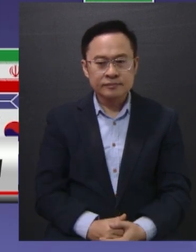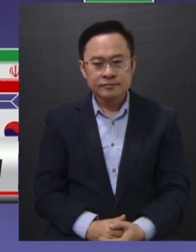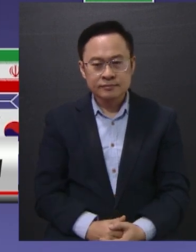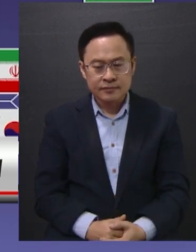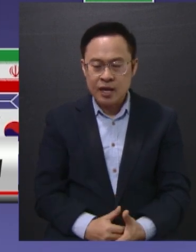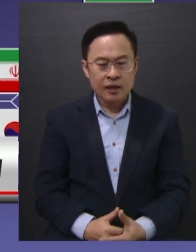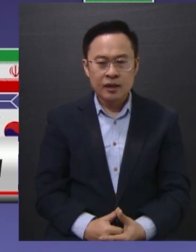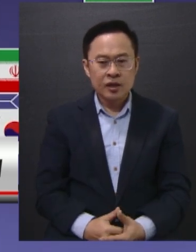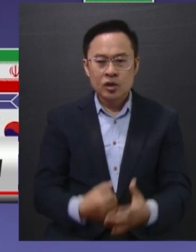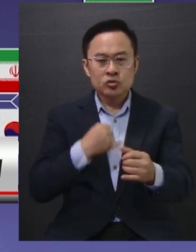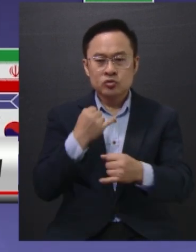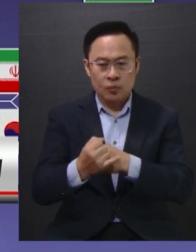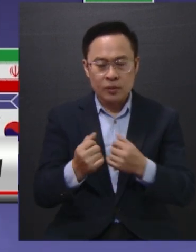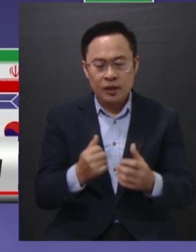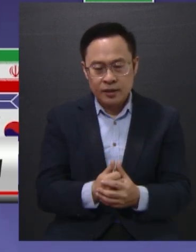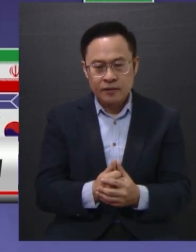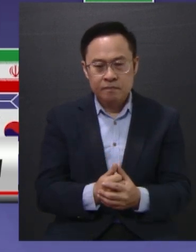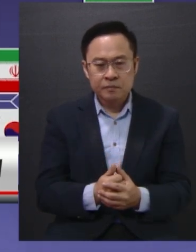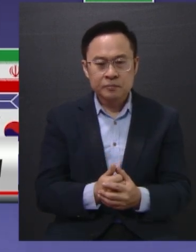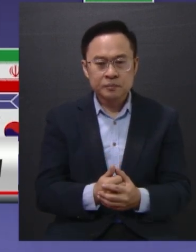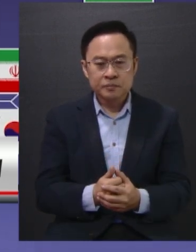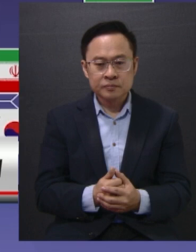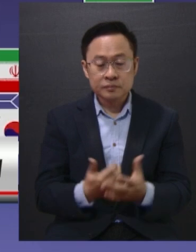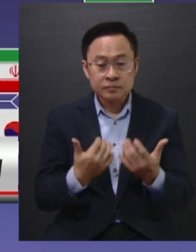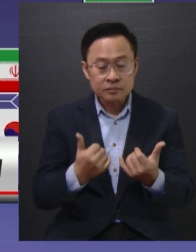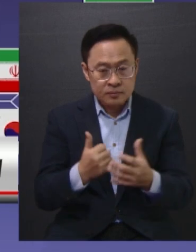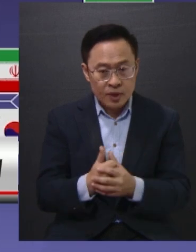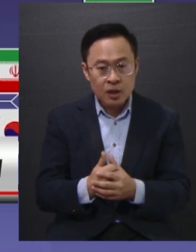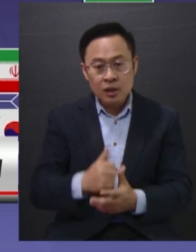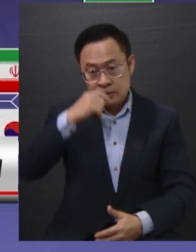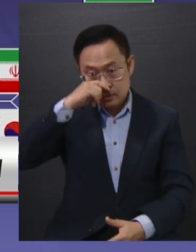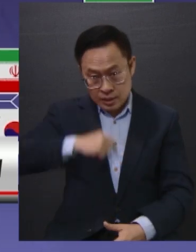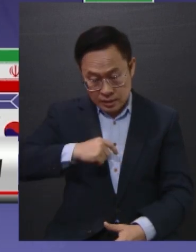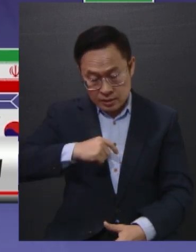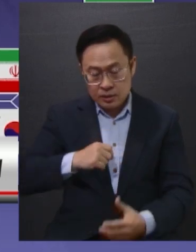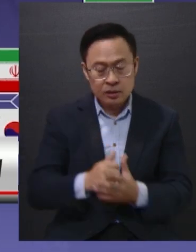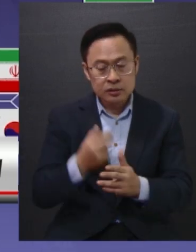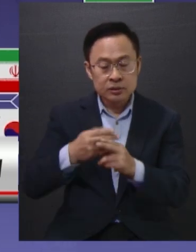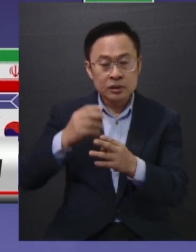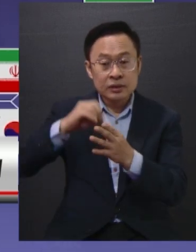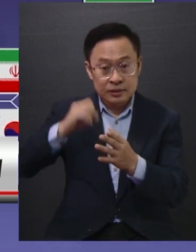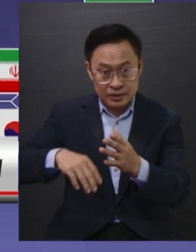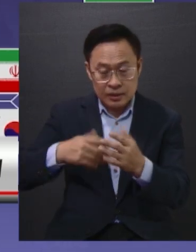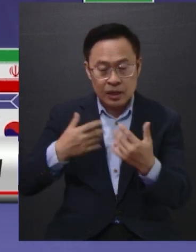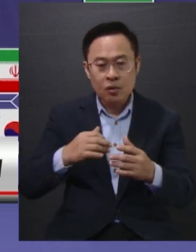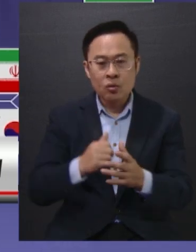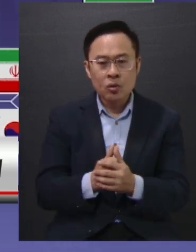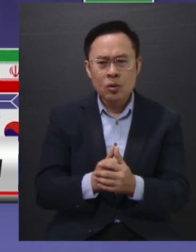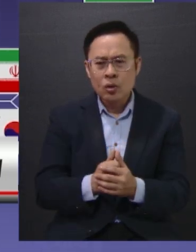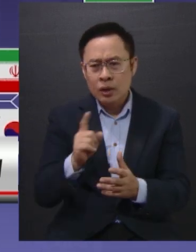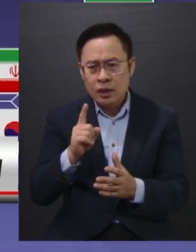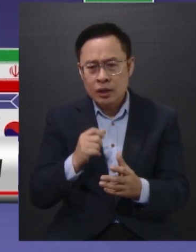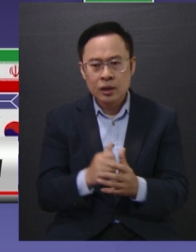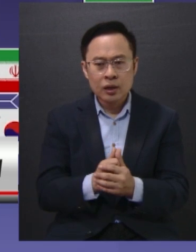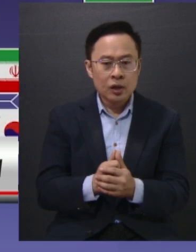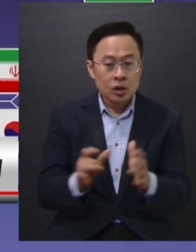จะไม่ได้เป็นอันดับ3ที่ดีที่สุดอ่ะเอาง่ายๆนะครับแล้วก็ไม่เพียงแค่ไทยเท่านั้นที่ตกรอบแต่ว่าในร